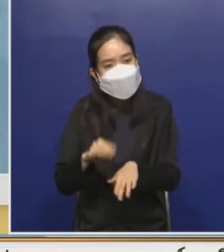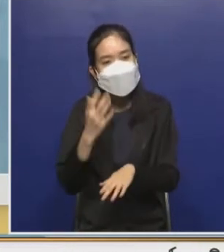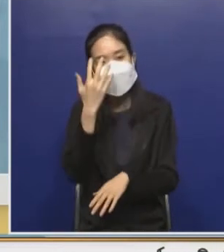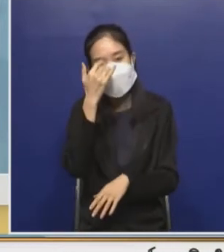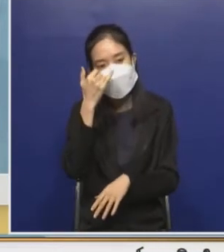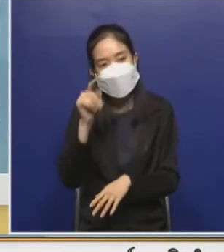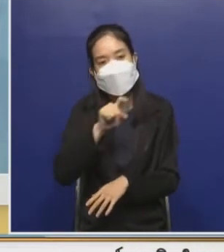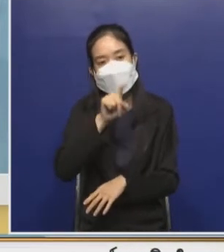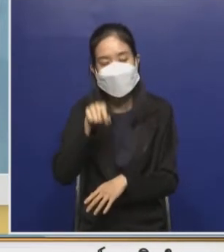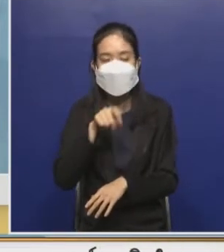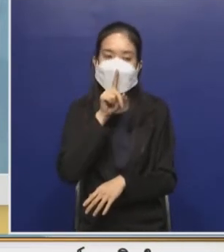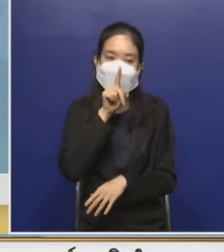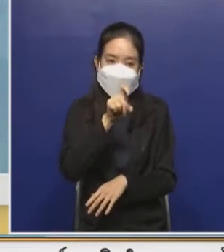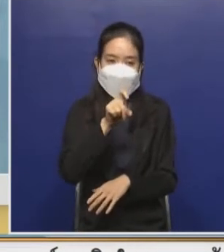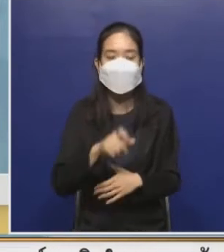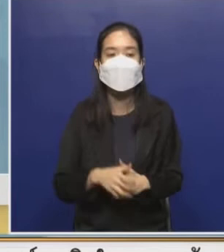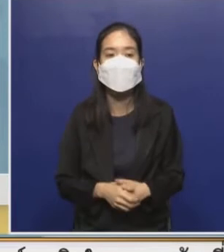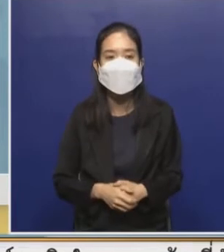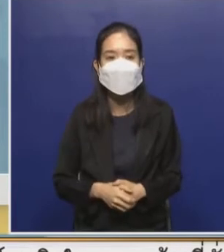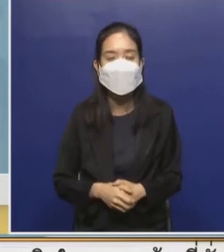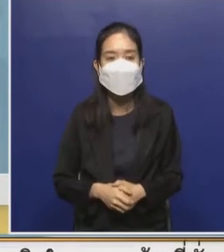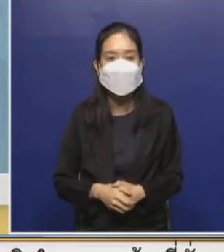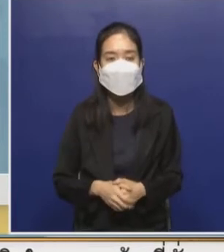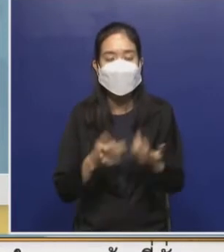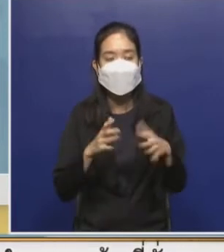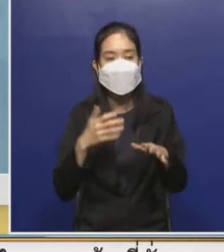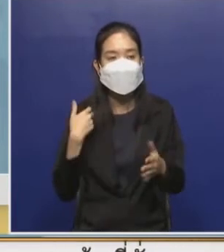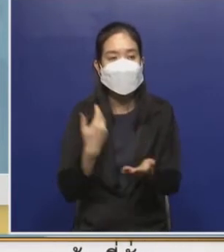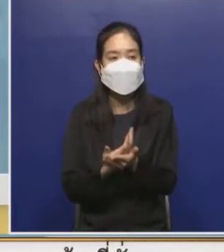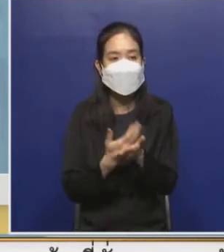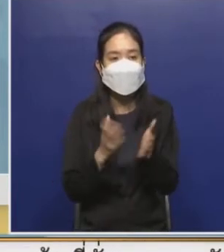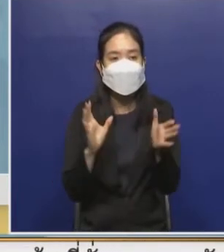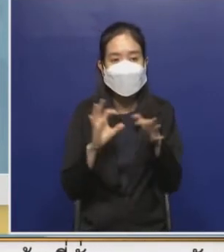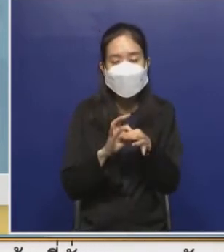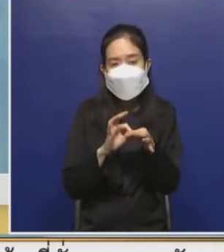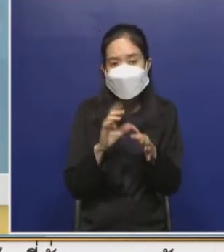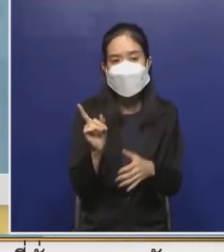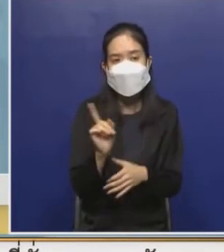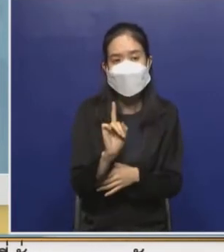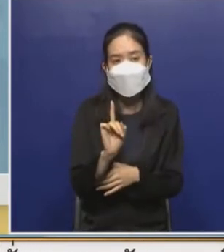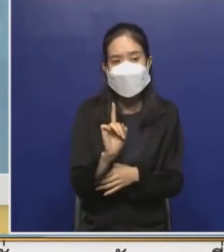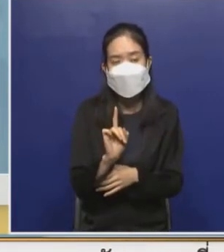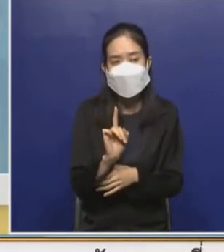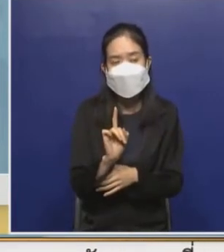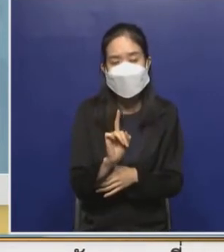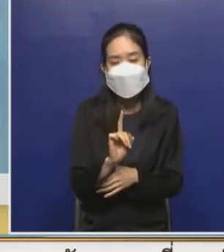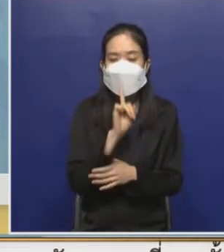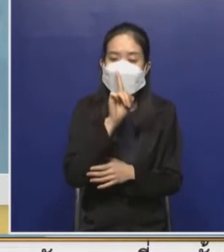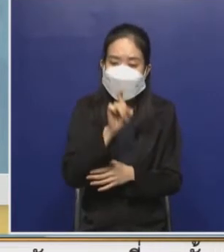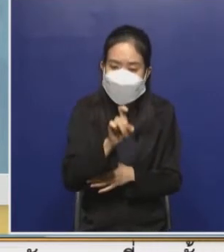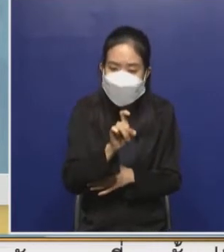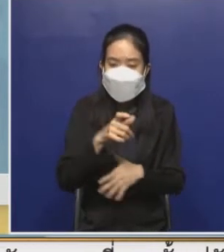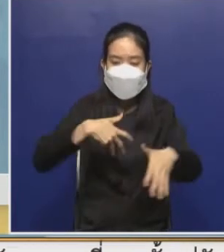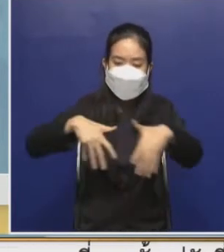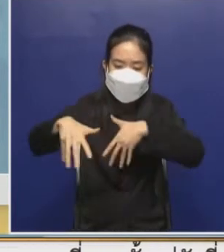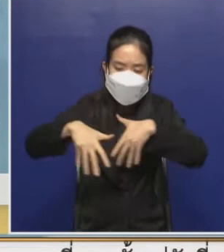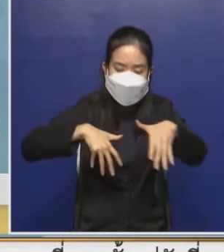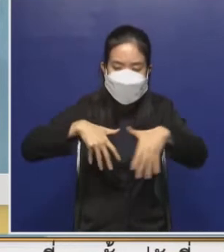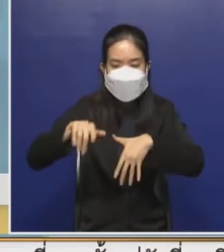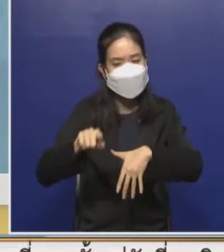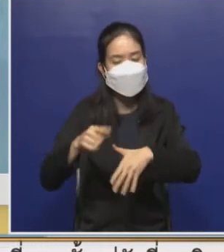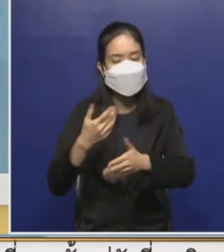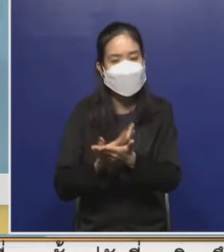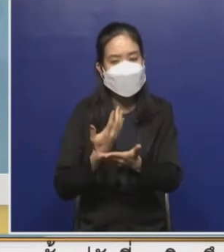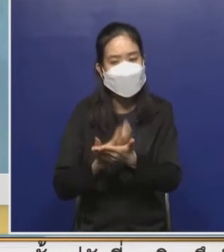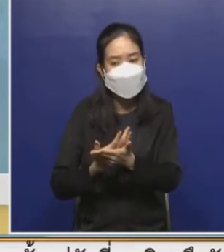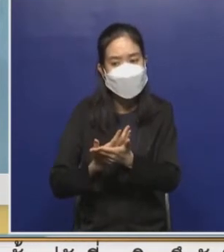5,164.6 ล้านคำถามกคือว่จะทำให้ประชาชนในชณบทมีราย